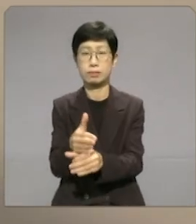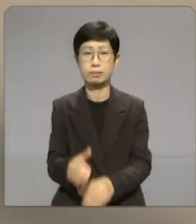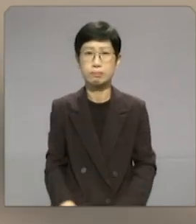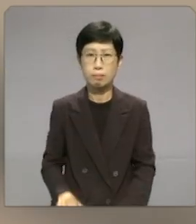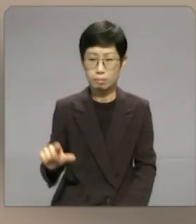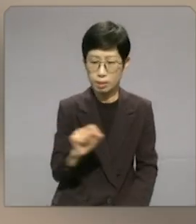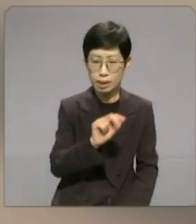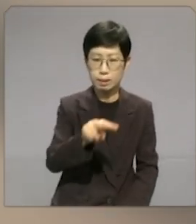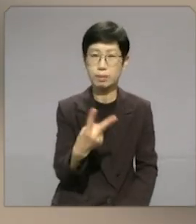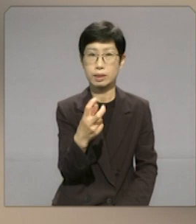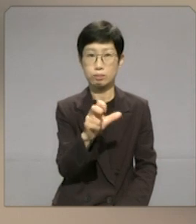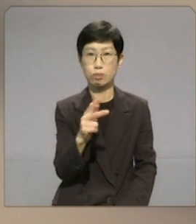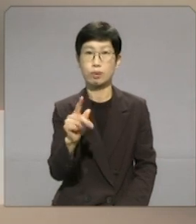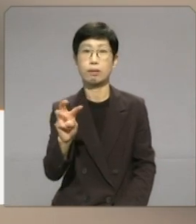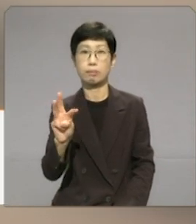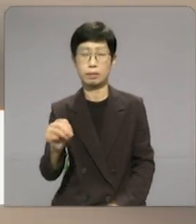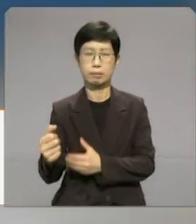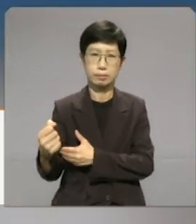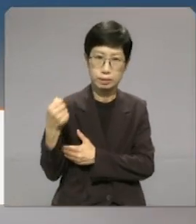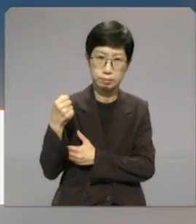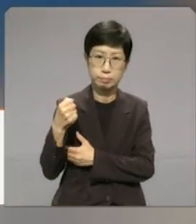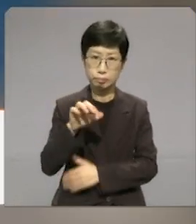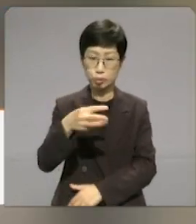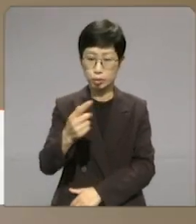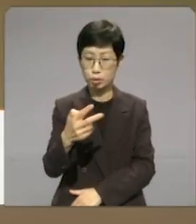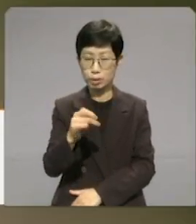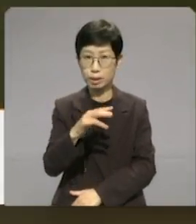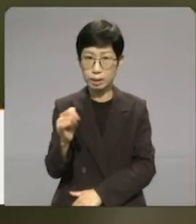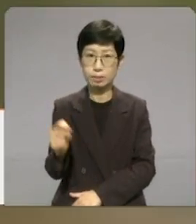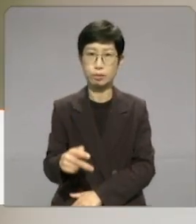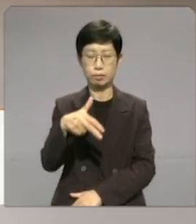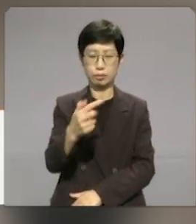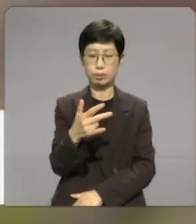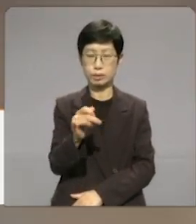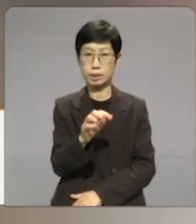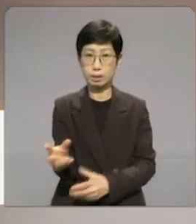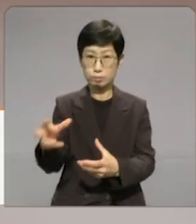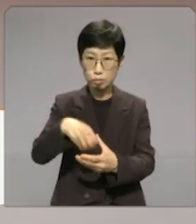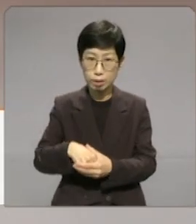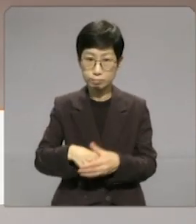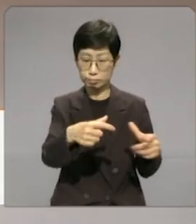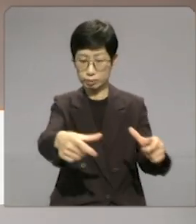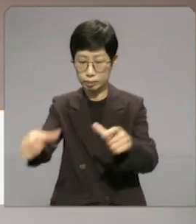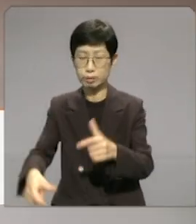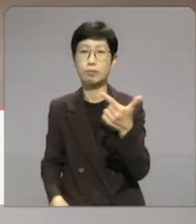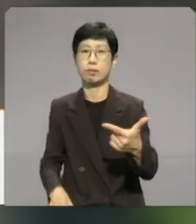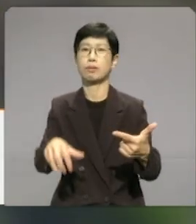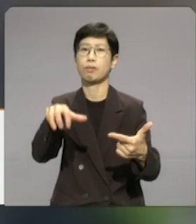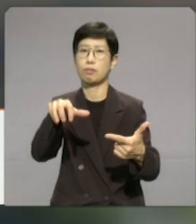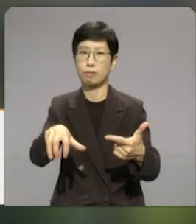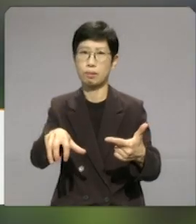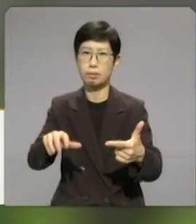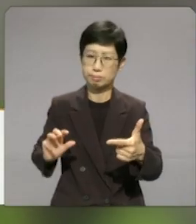시속 225km의 헐린은 플로리다에 상륙해 조지아와 테네시, 노스캐롤라이나, 사우스캐롤라이나, 버지니아